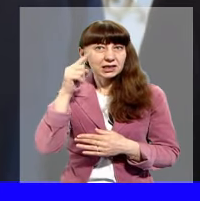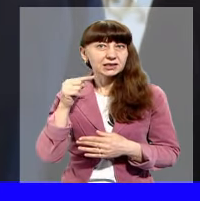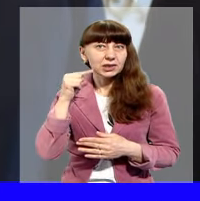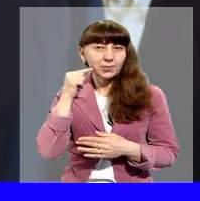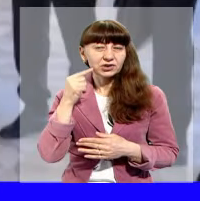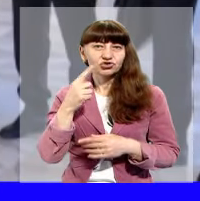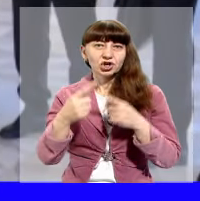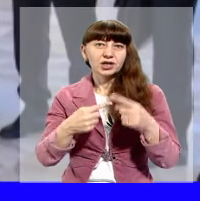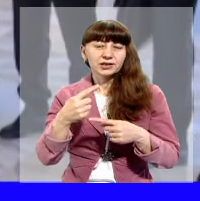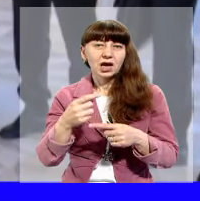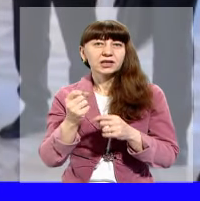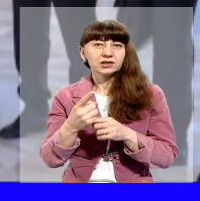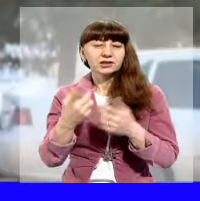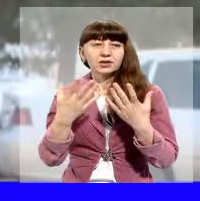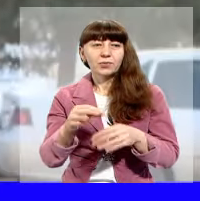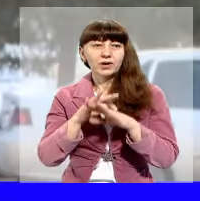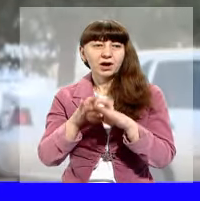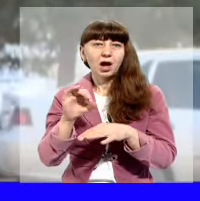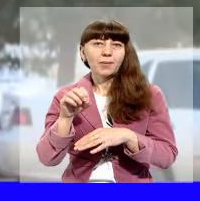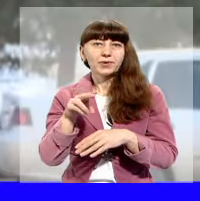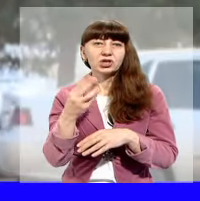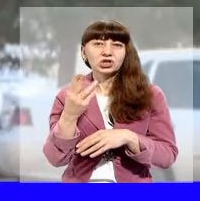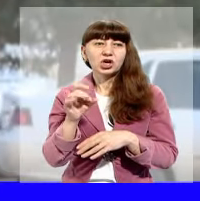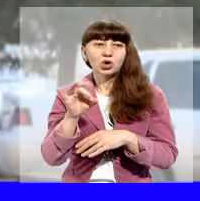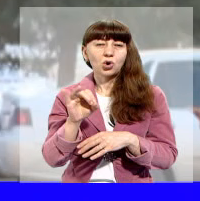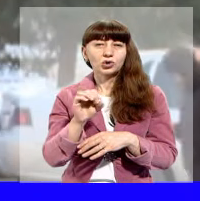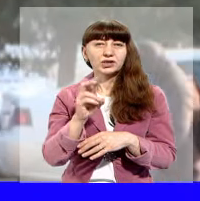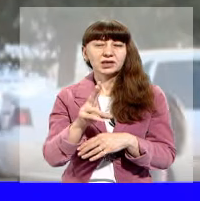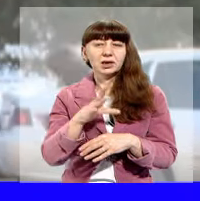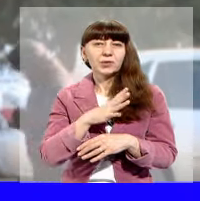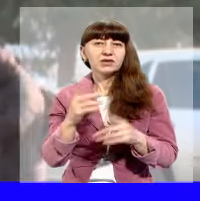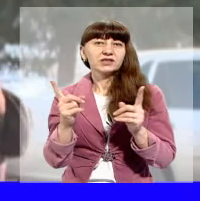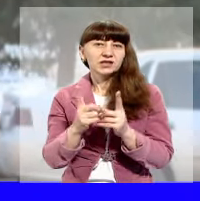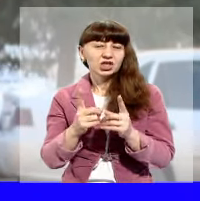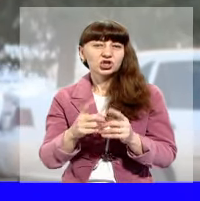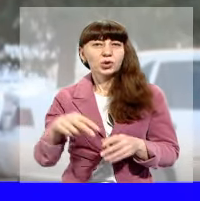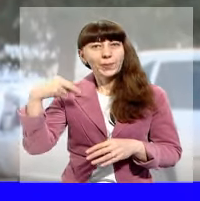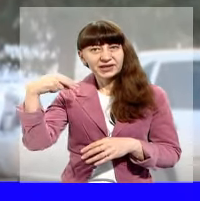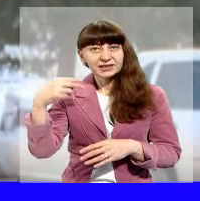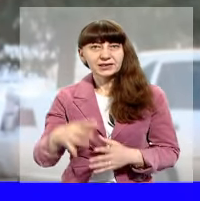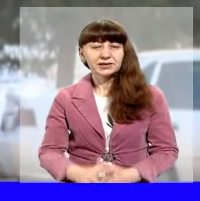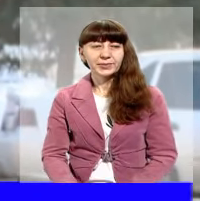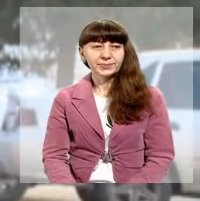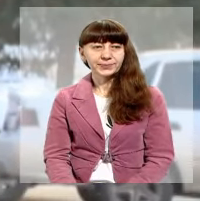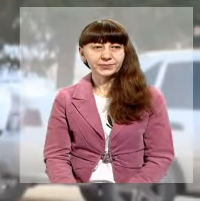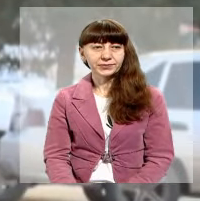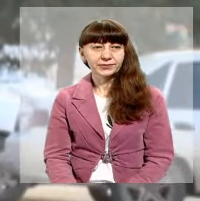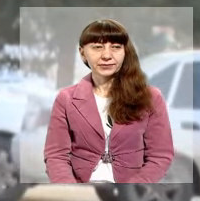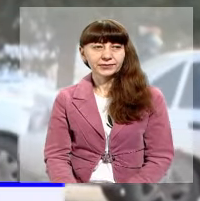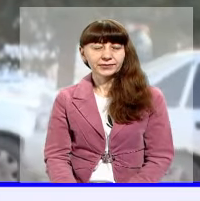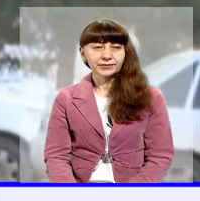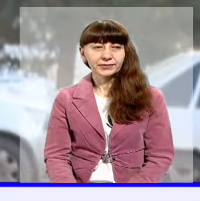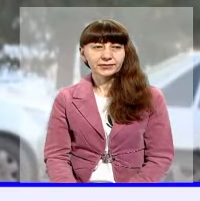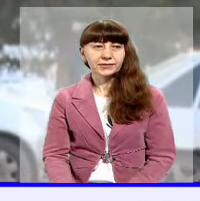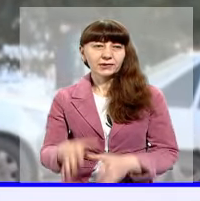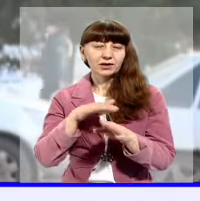бүгін телекөпір арқылы қарсы алды. Қазақстан осы Транскаспий бағытын жүзеге асыру арқылы Қытайдан Еуропаға шығатын